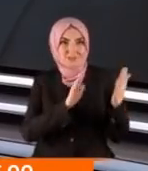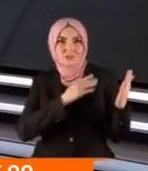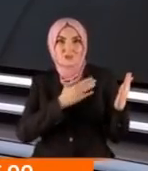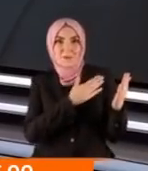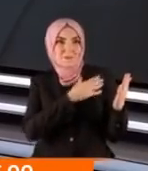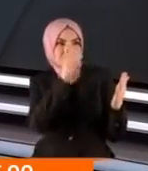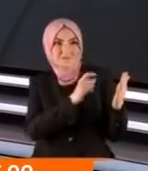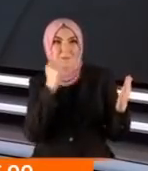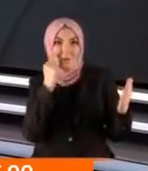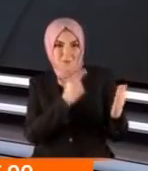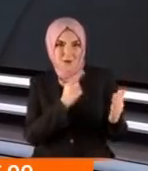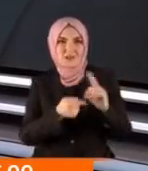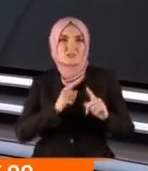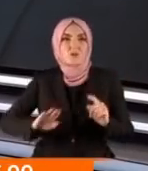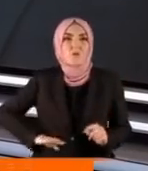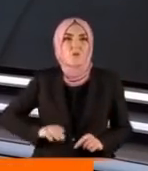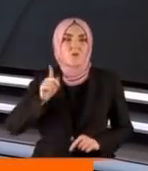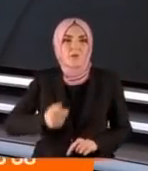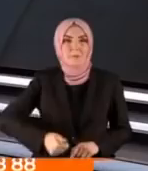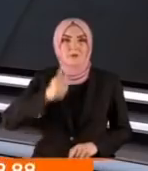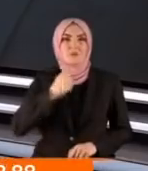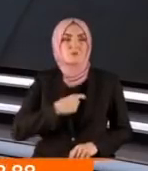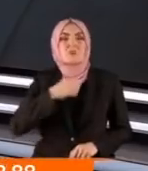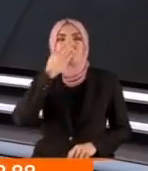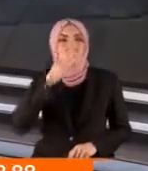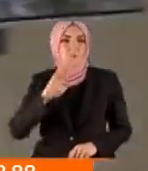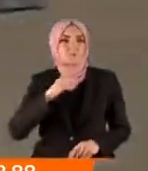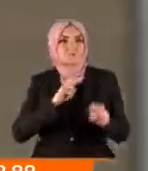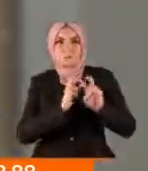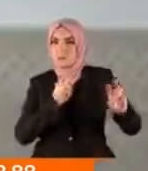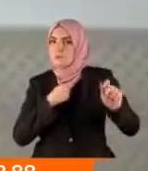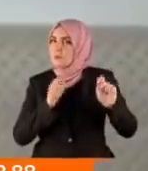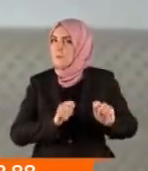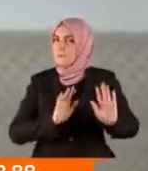liderlik vasfı yok. Bizi küstürmeyin diye tepki gösterdi.